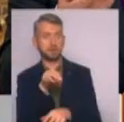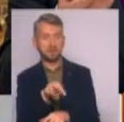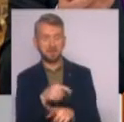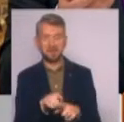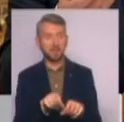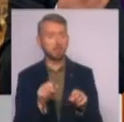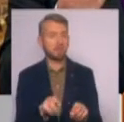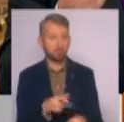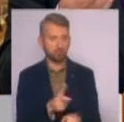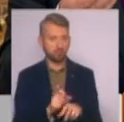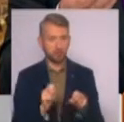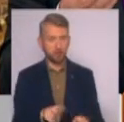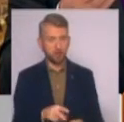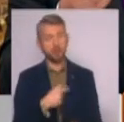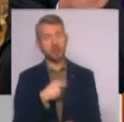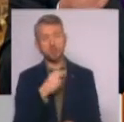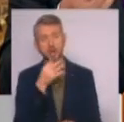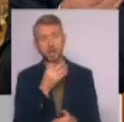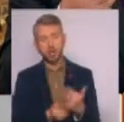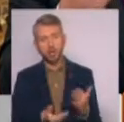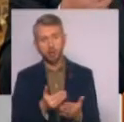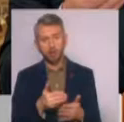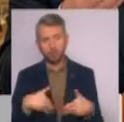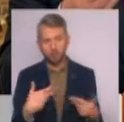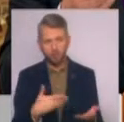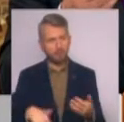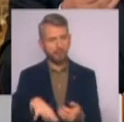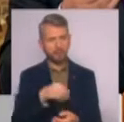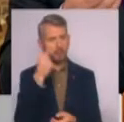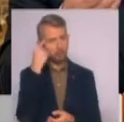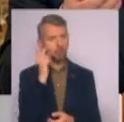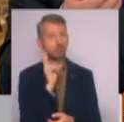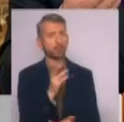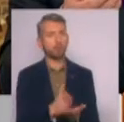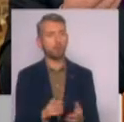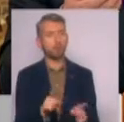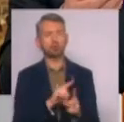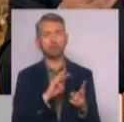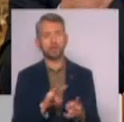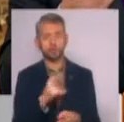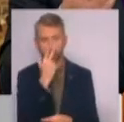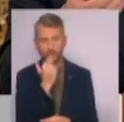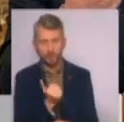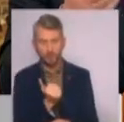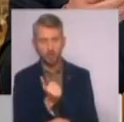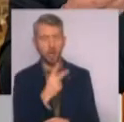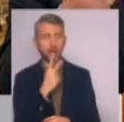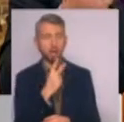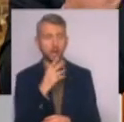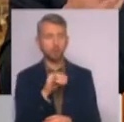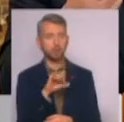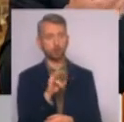вкрай небезпечно. І я б рекомендував всім задуматися, хто має таку шкідливу звичку паління